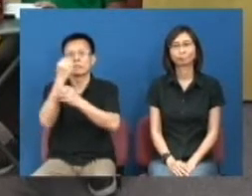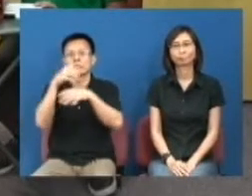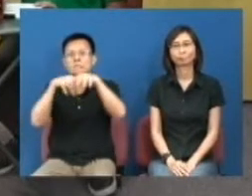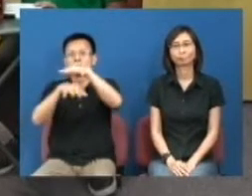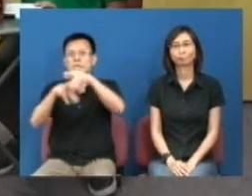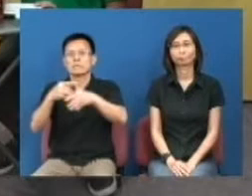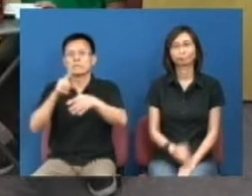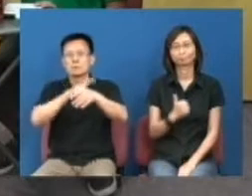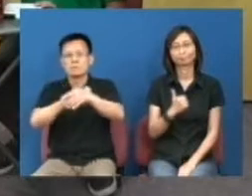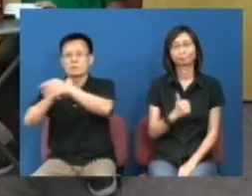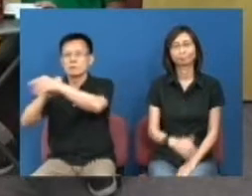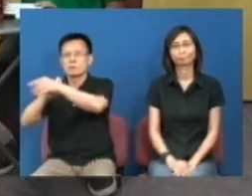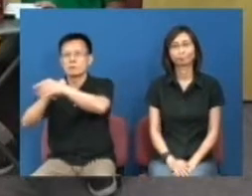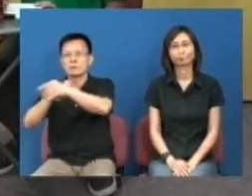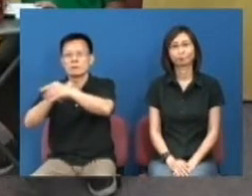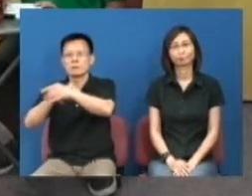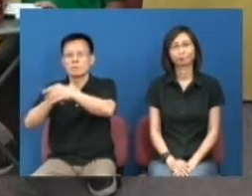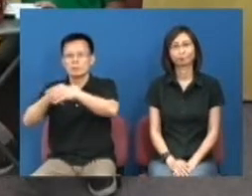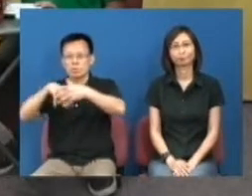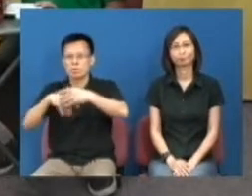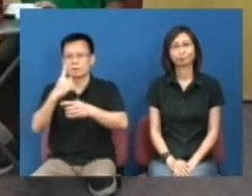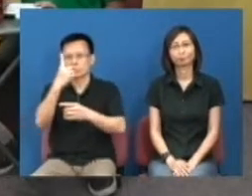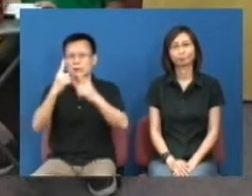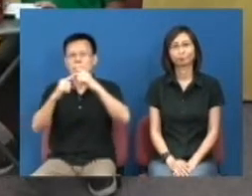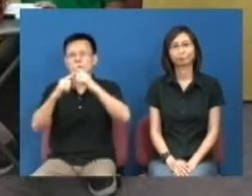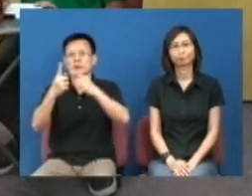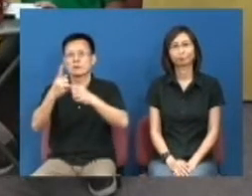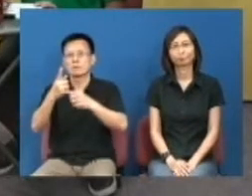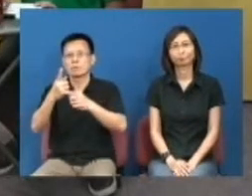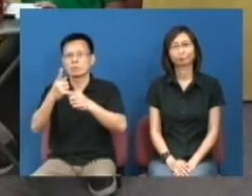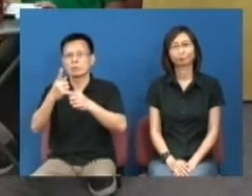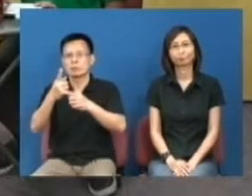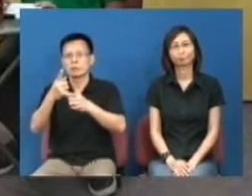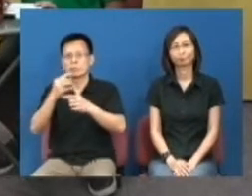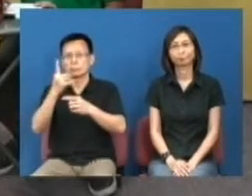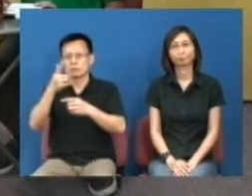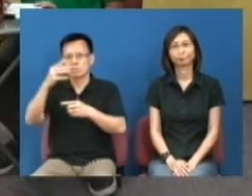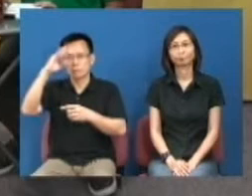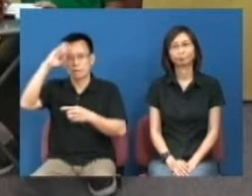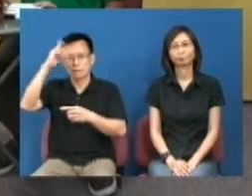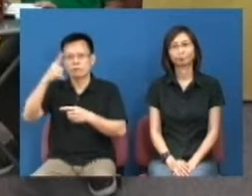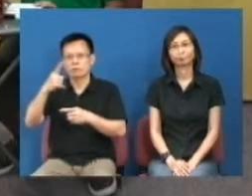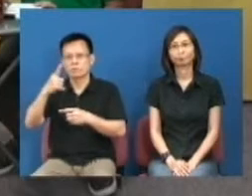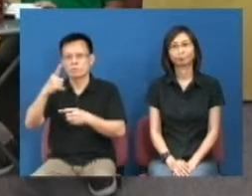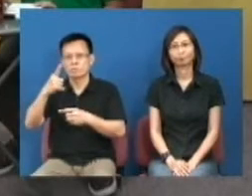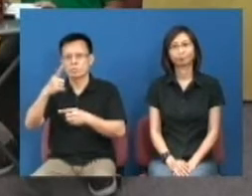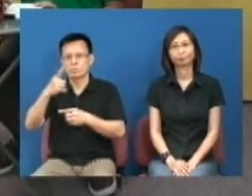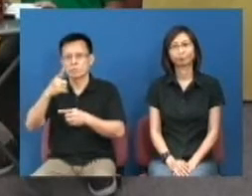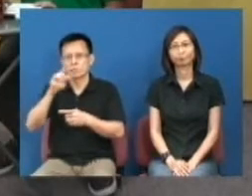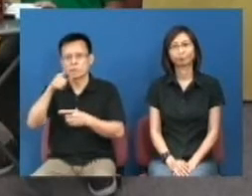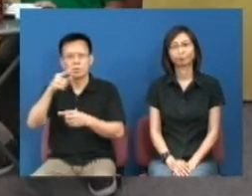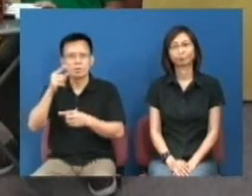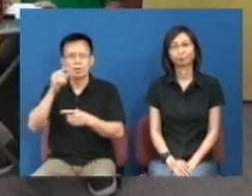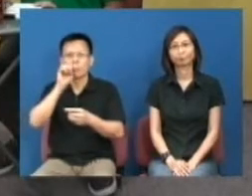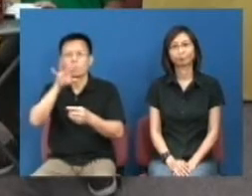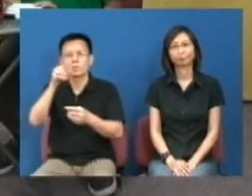而被捕啦。其中一个就是向警方施壓，就是到底你想怎